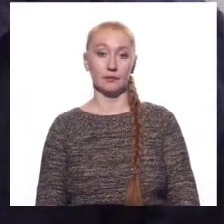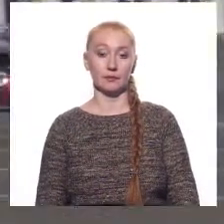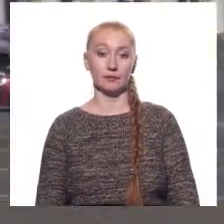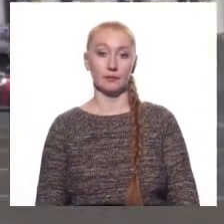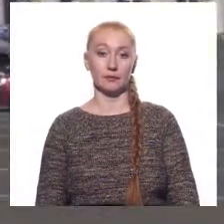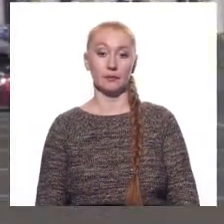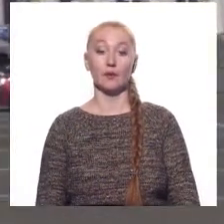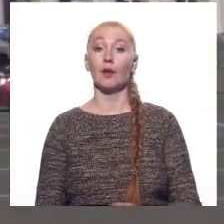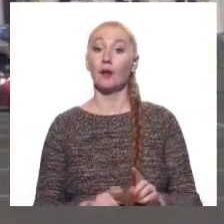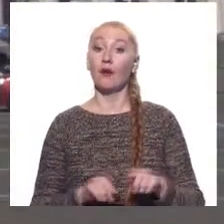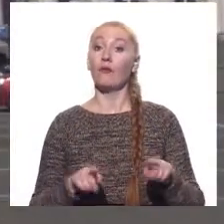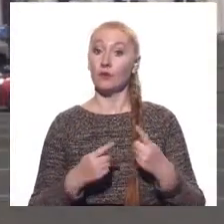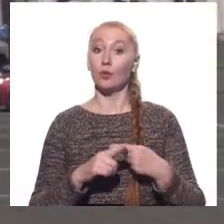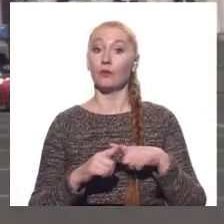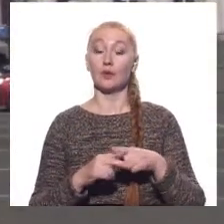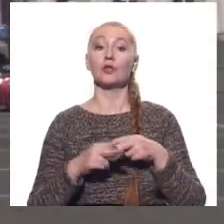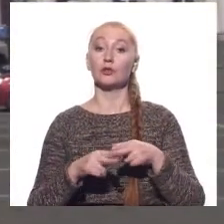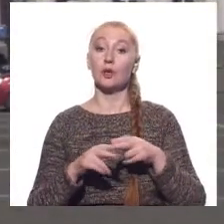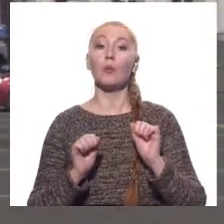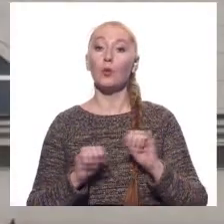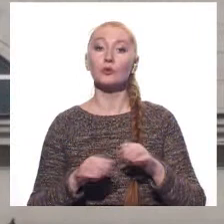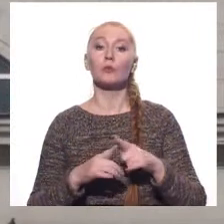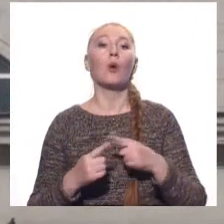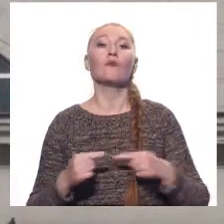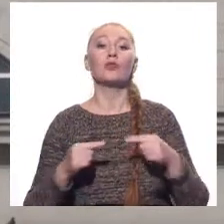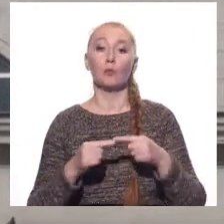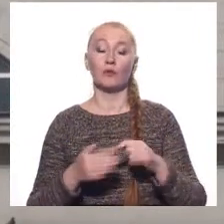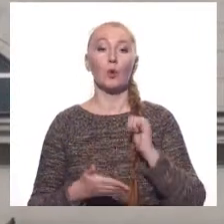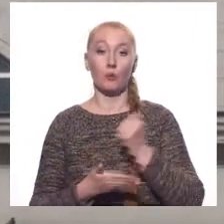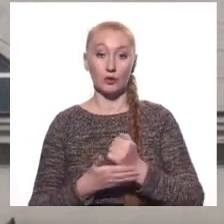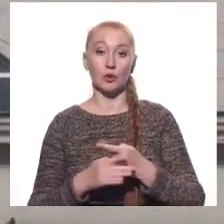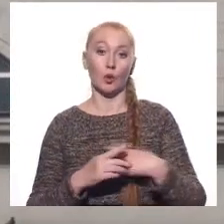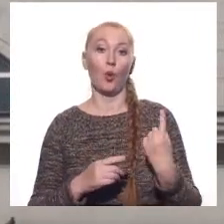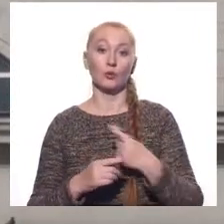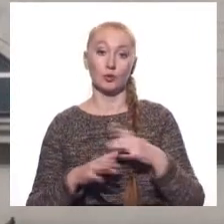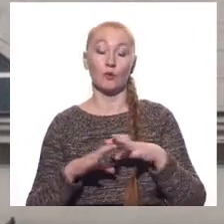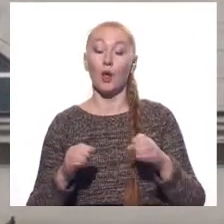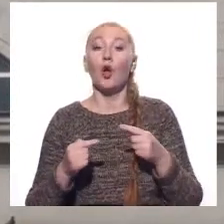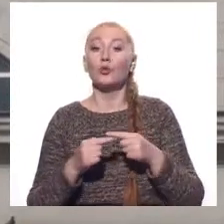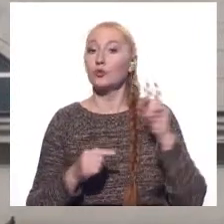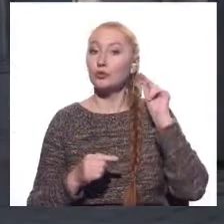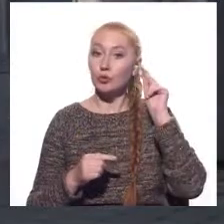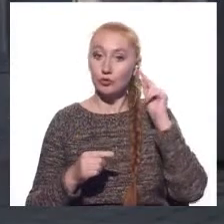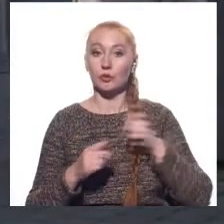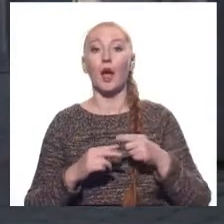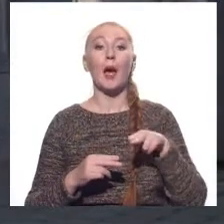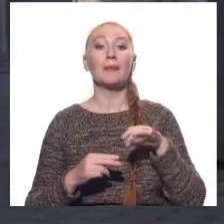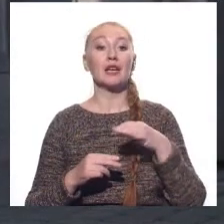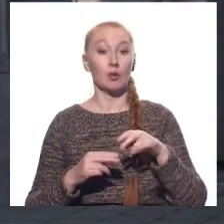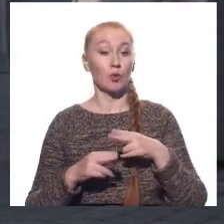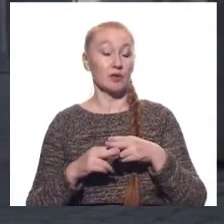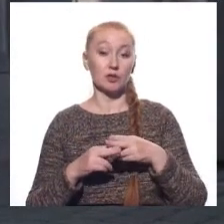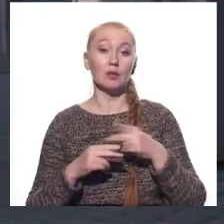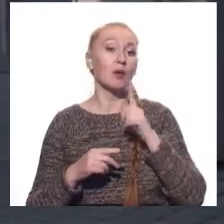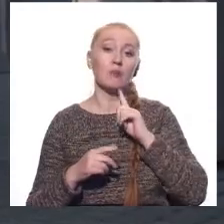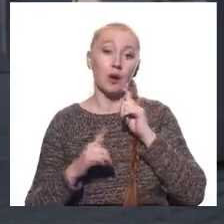руках. Відновлення залізничного руху стане можливим після відповідної постанови обласної влади. Точної дати запуску потягів на придніпровській залізниці